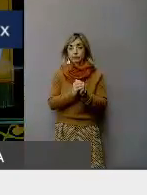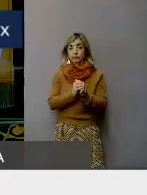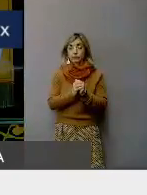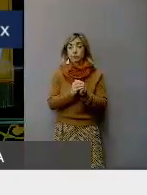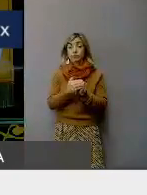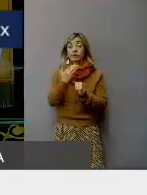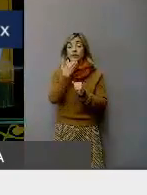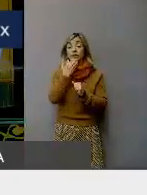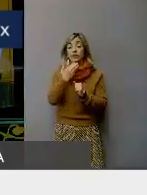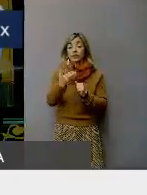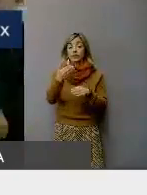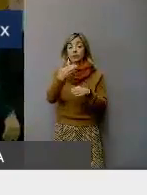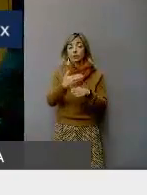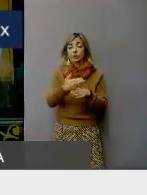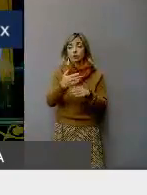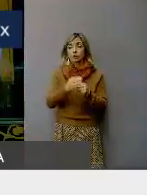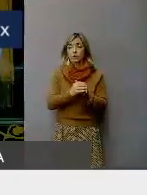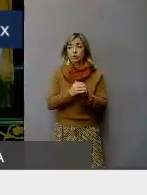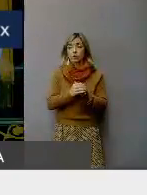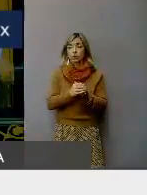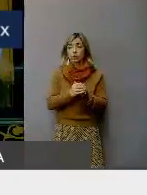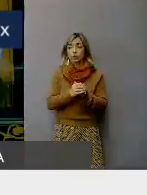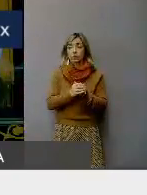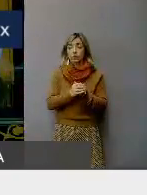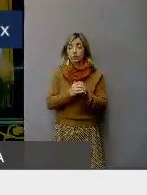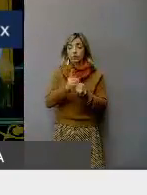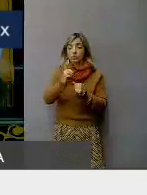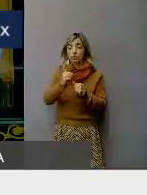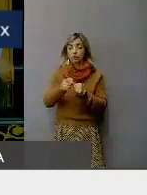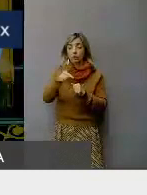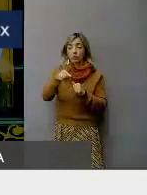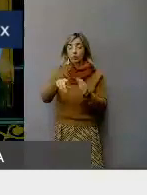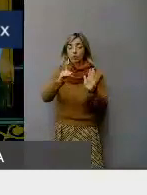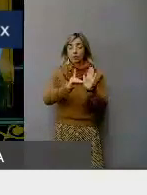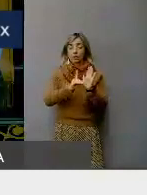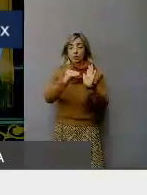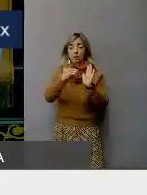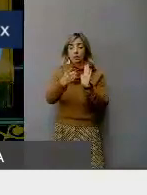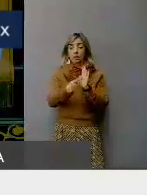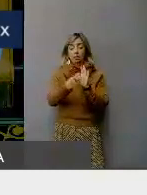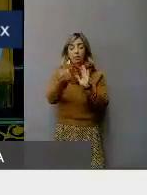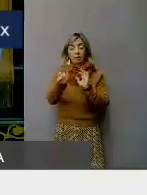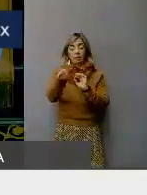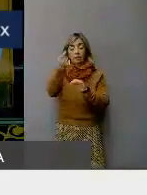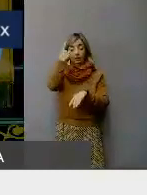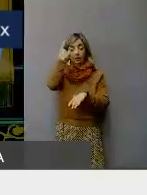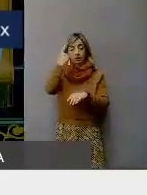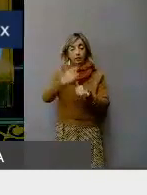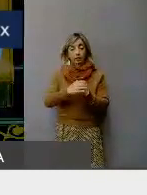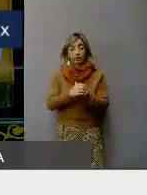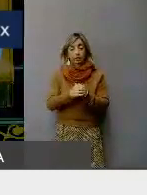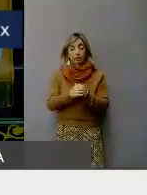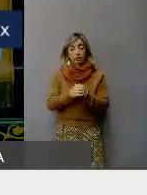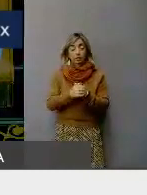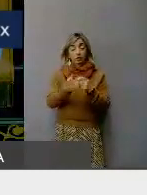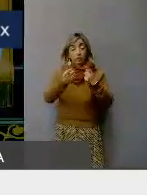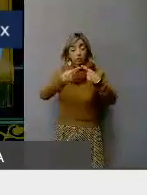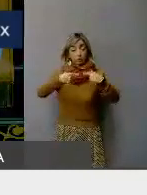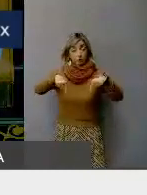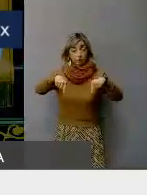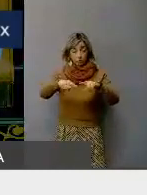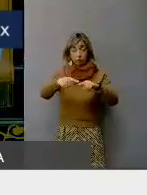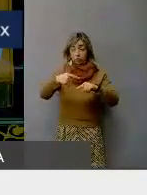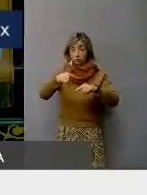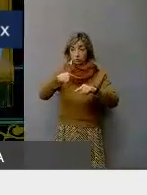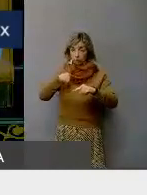grazie consigliere giordano questa è una delibera diciamo l'iniziativa ti consiglio che ho portato io